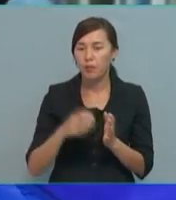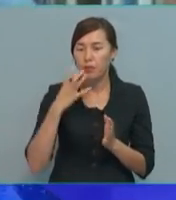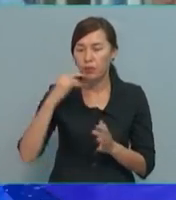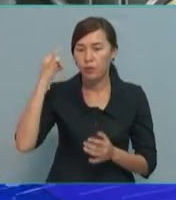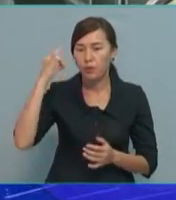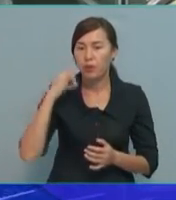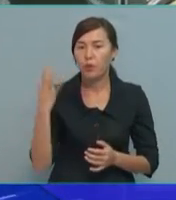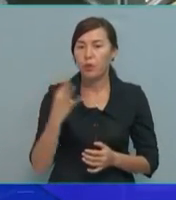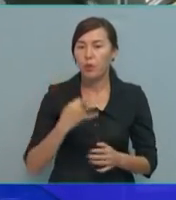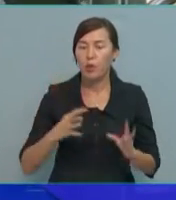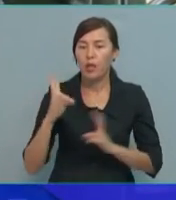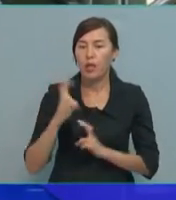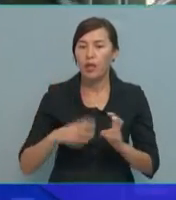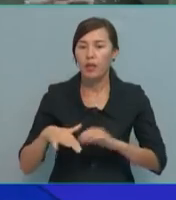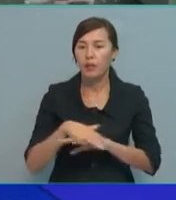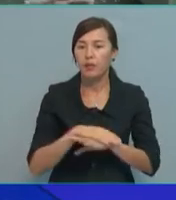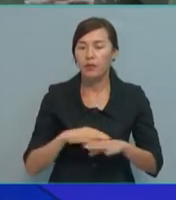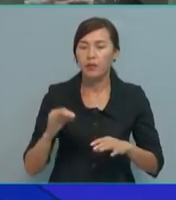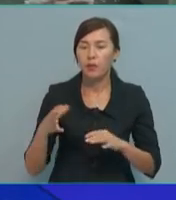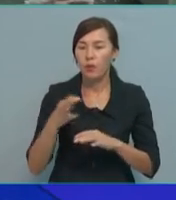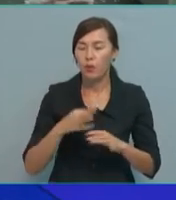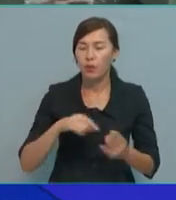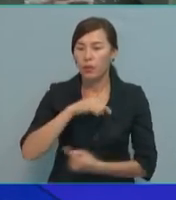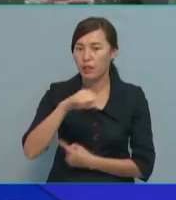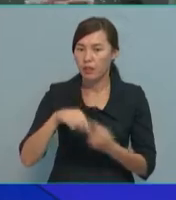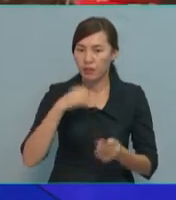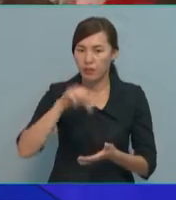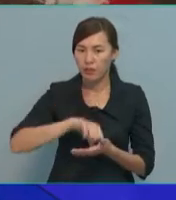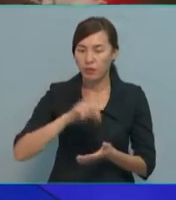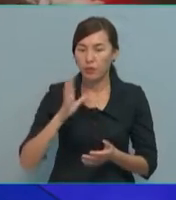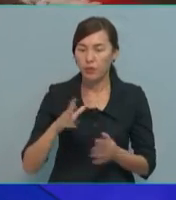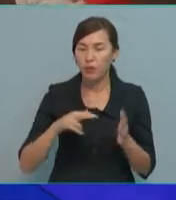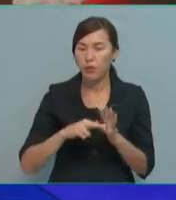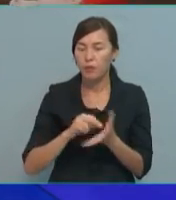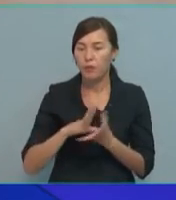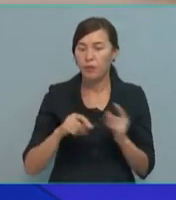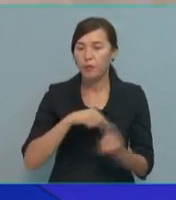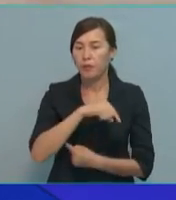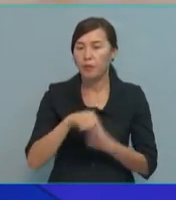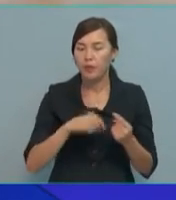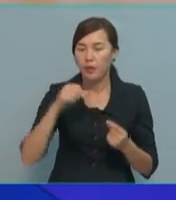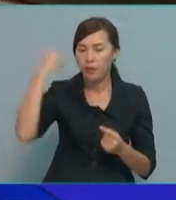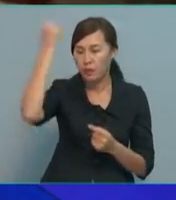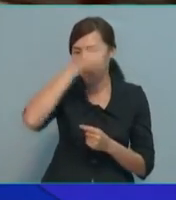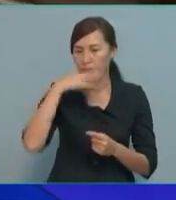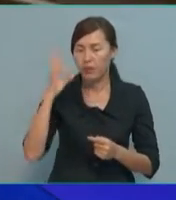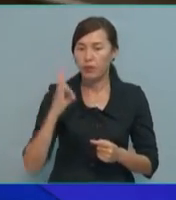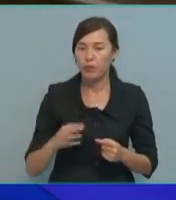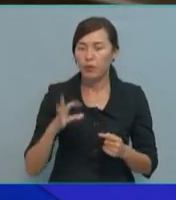оңтүстік аймақтық инвестициялық орталық өкілдері және облыс кәсіпкерлері қатысатын болады. Жоба аясында кәсіпкерлерге жылдық пайыздық